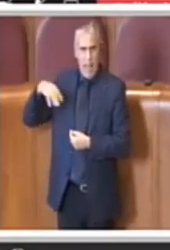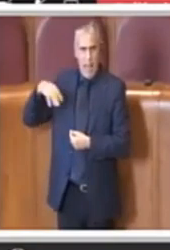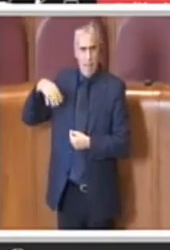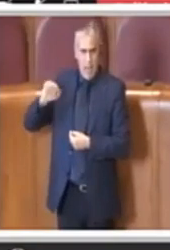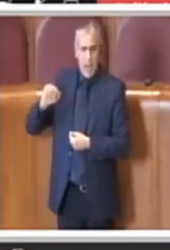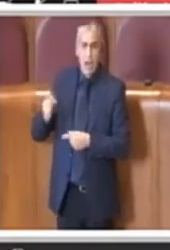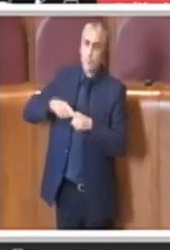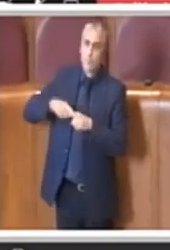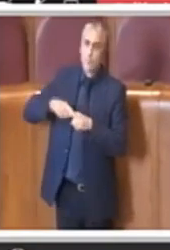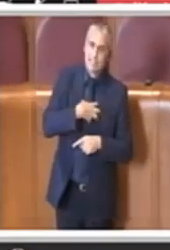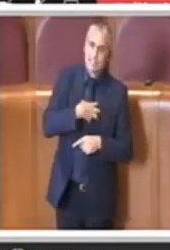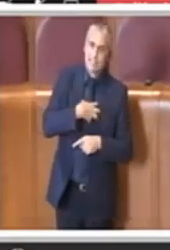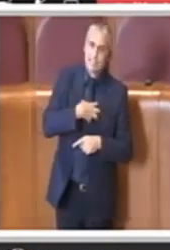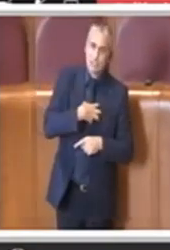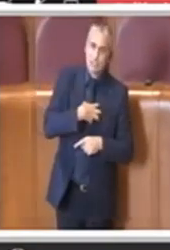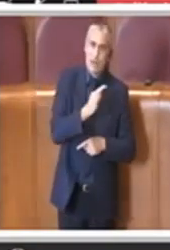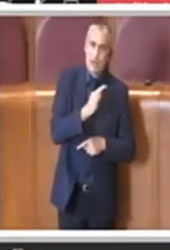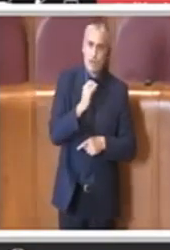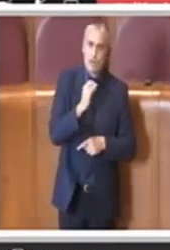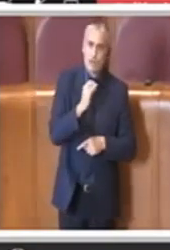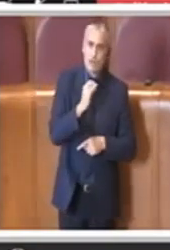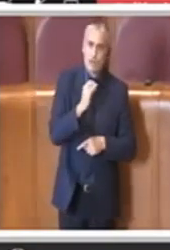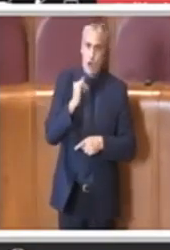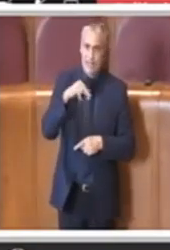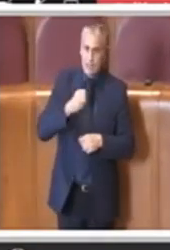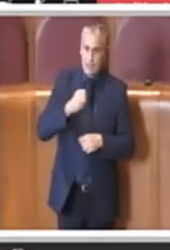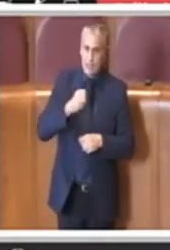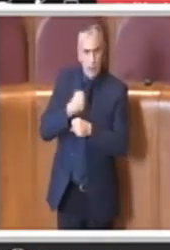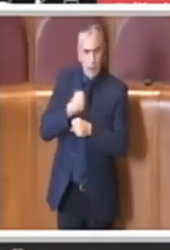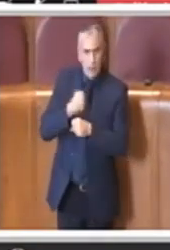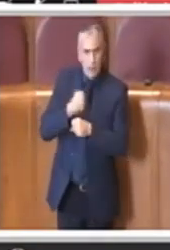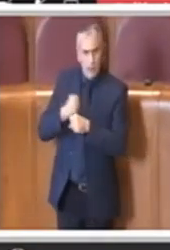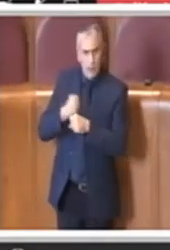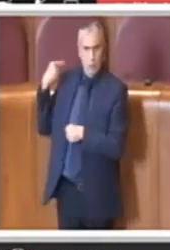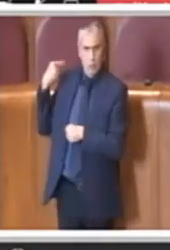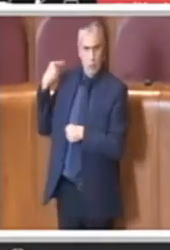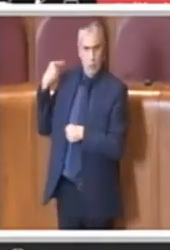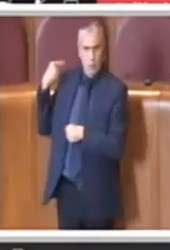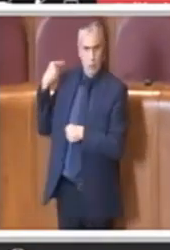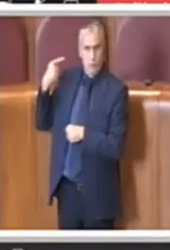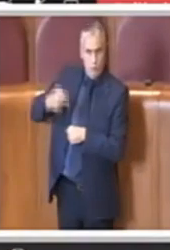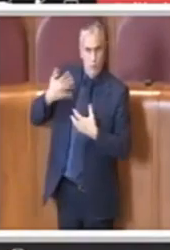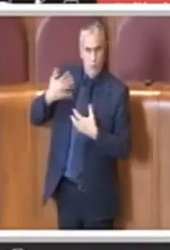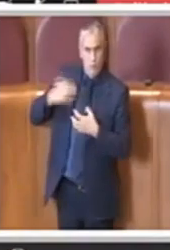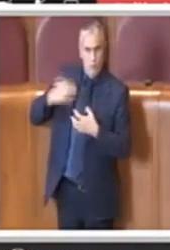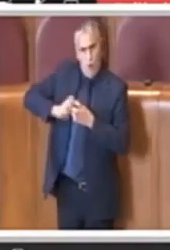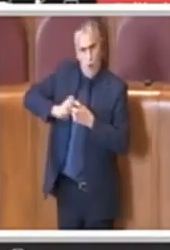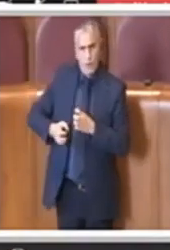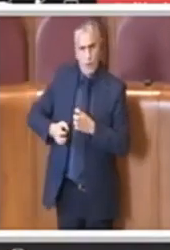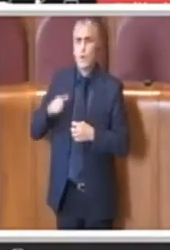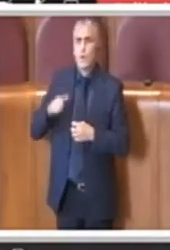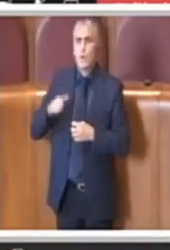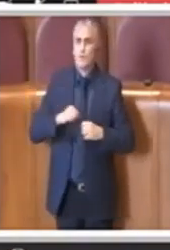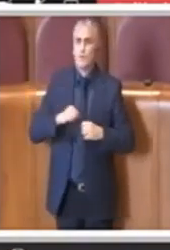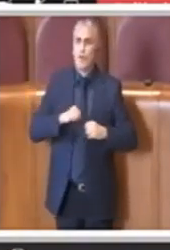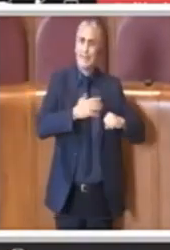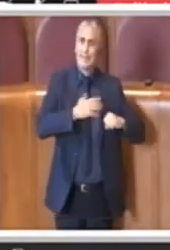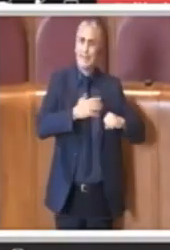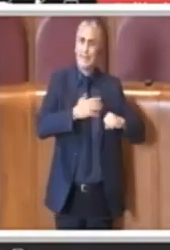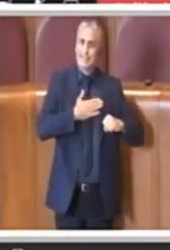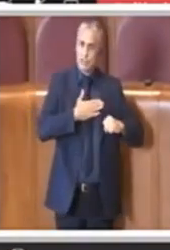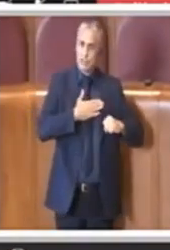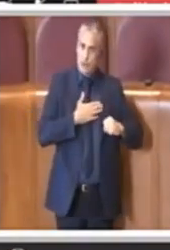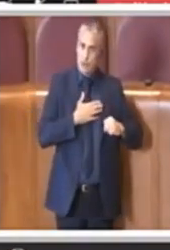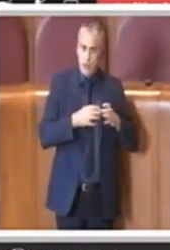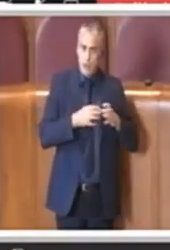insieme all'assessore Fiorini, un lavoro che viene da lontano, ma un lavoro complessissimo, perché questa amministrazione non ha mai avuto